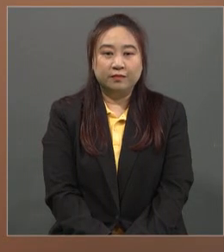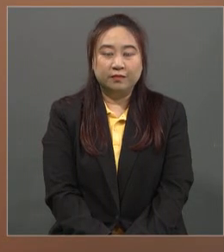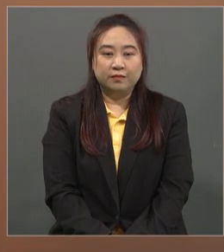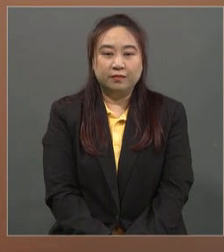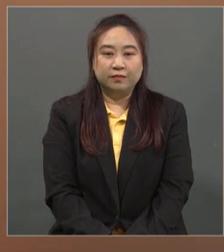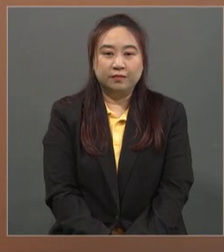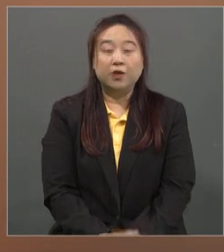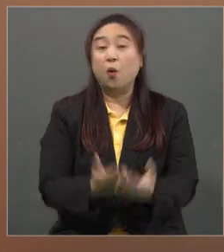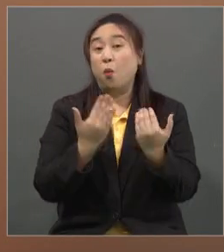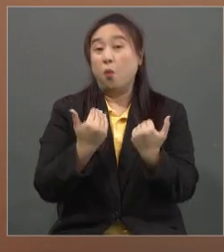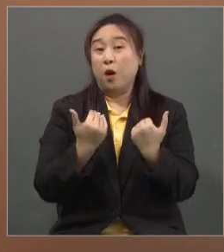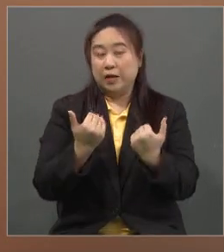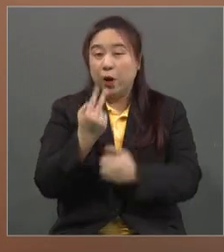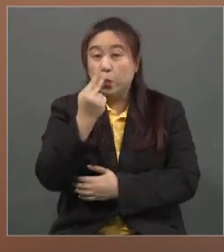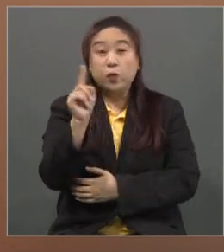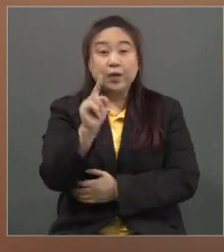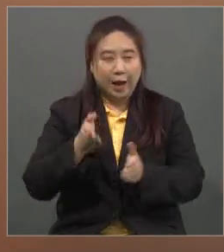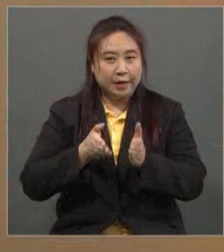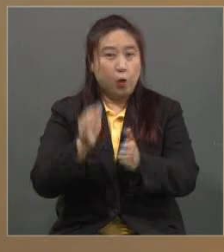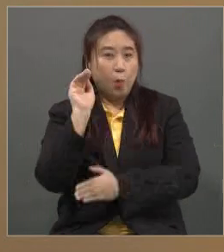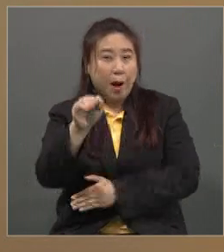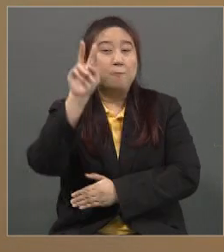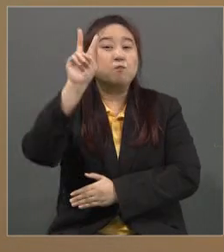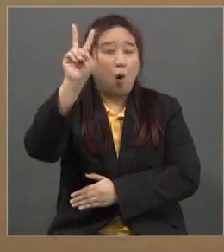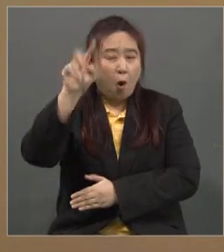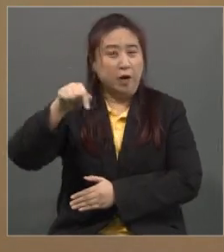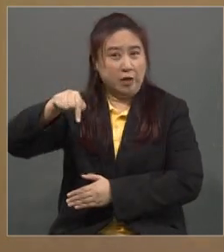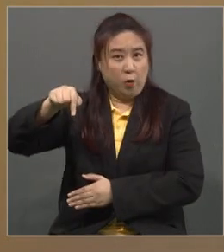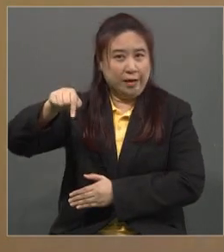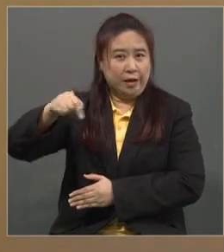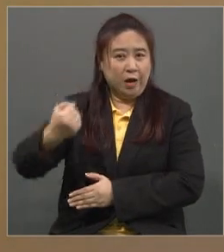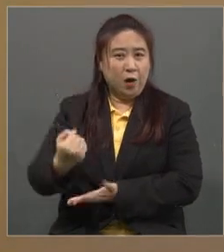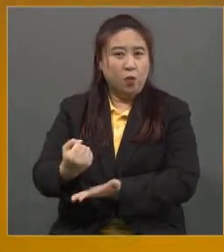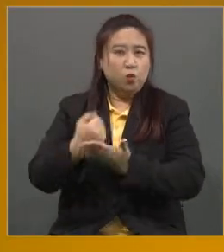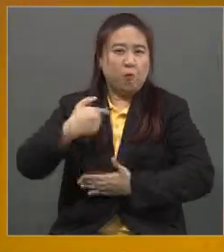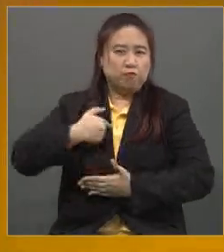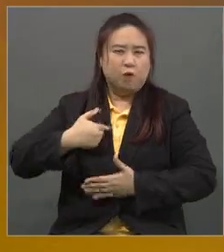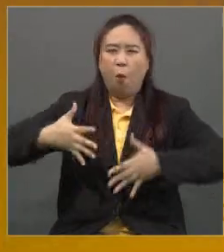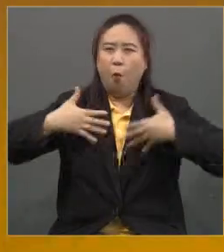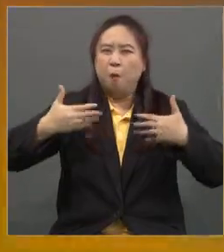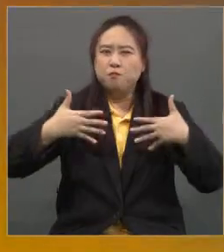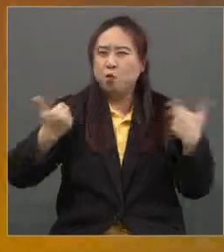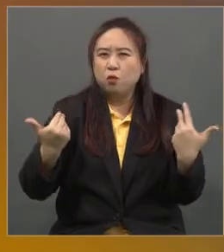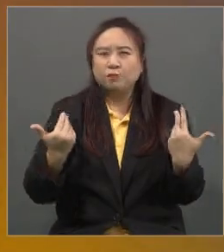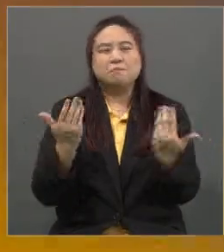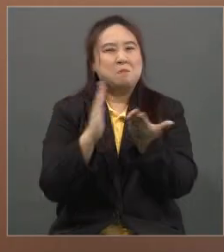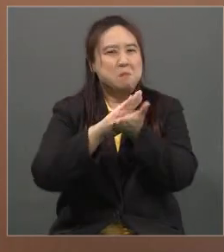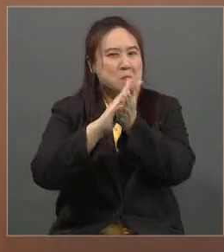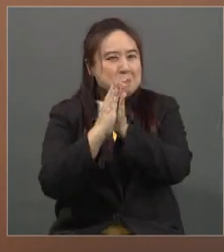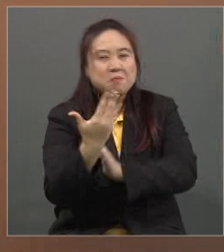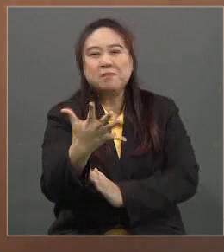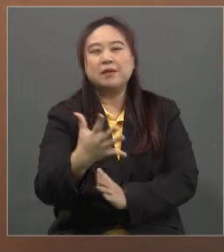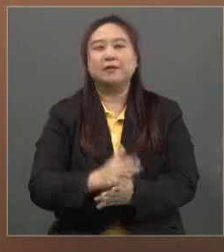สุขชาวบ้านวันนี้กลับมาที่ถนนพระราม2ถนนที่ทำให้พวกเรามีความสุขไม่เคยเปลี่ยนแปลง